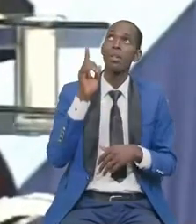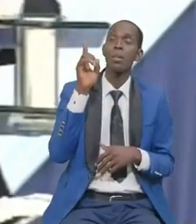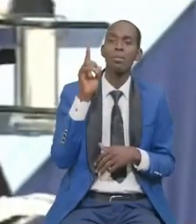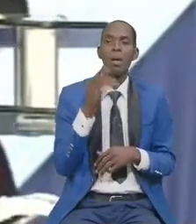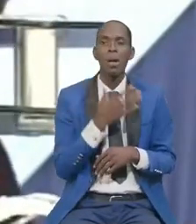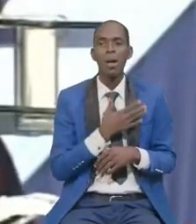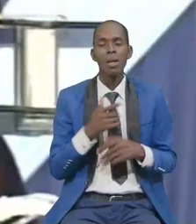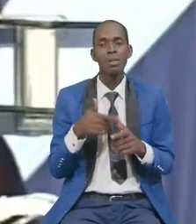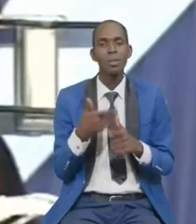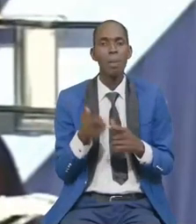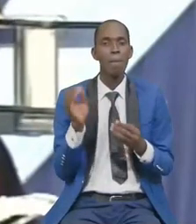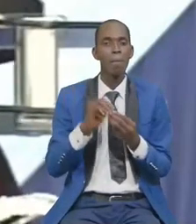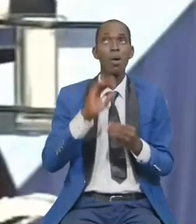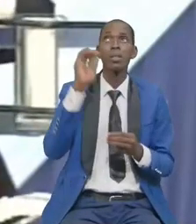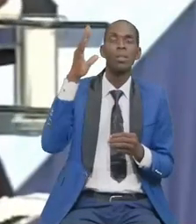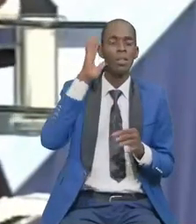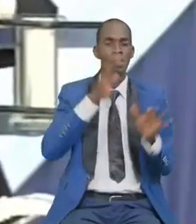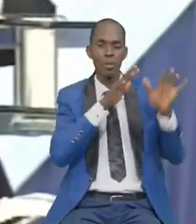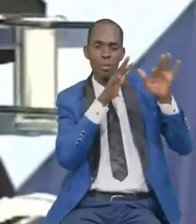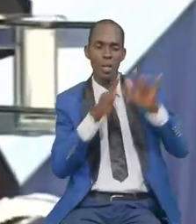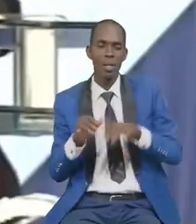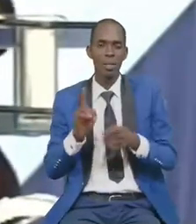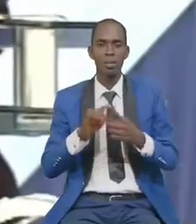plus de grâce va couler dans nos vies.